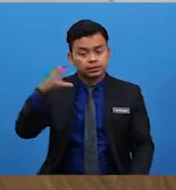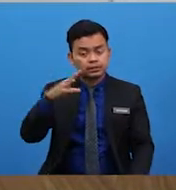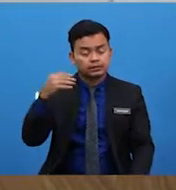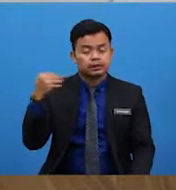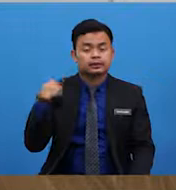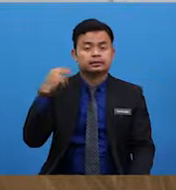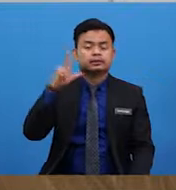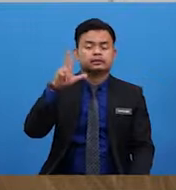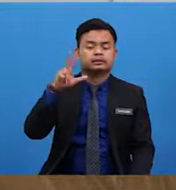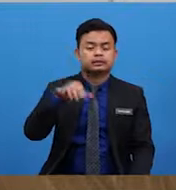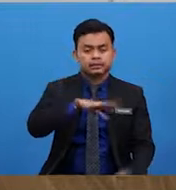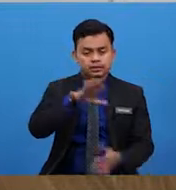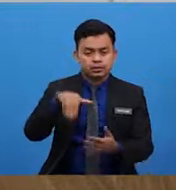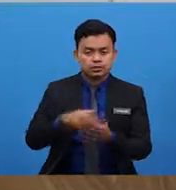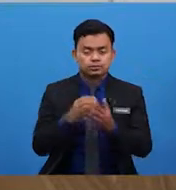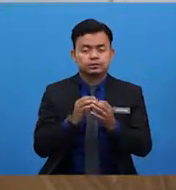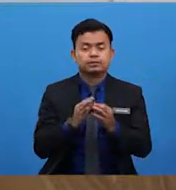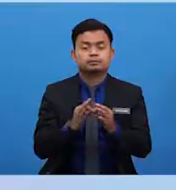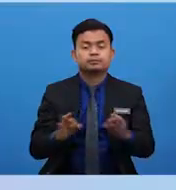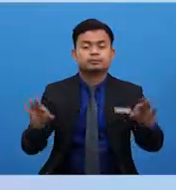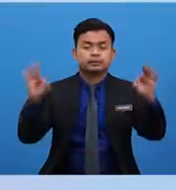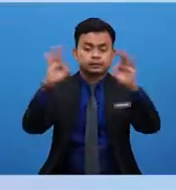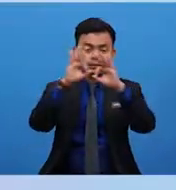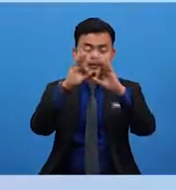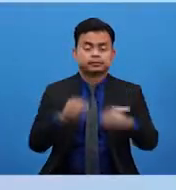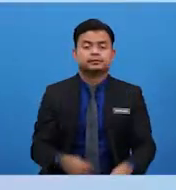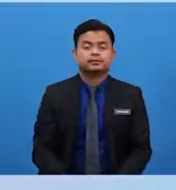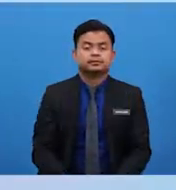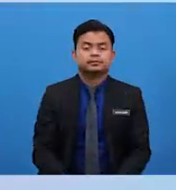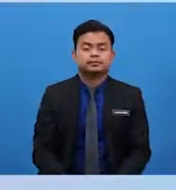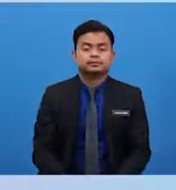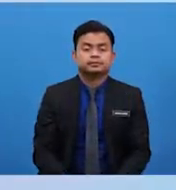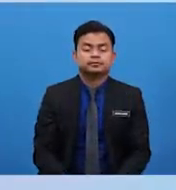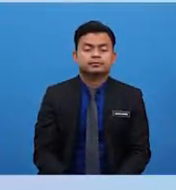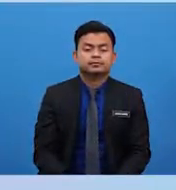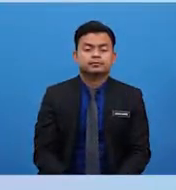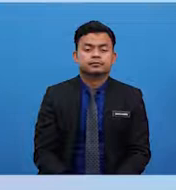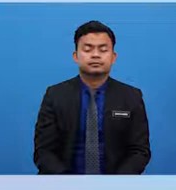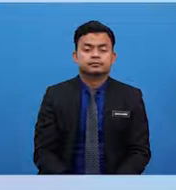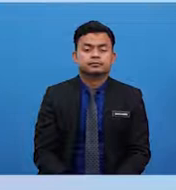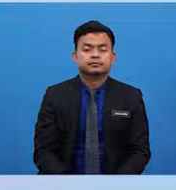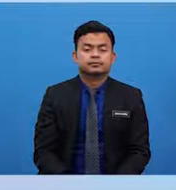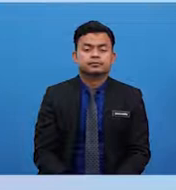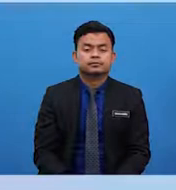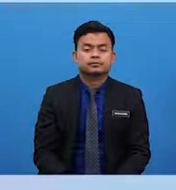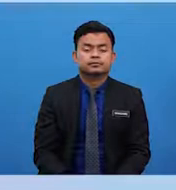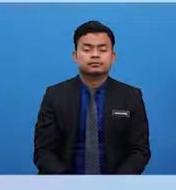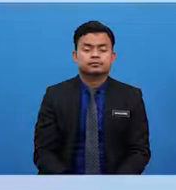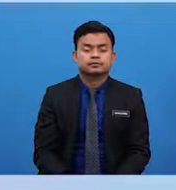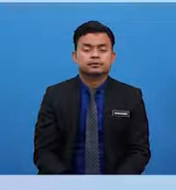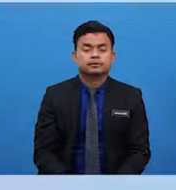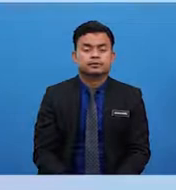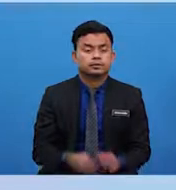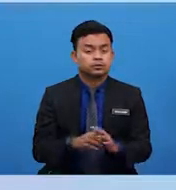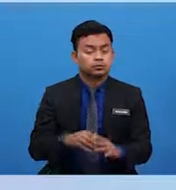penting untuk pajapaja semuanya yaitu teknis formato De ini merupakan teknik pencahayaan terang kepada gelap